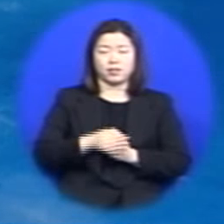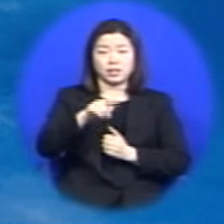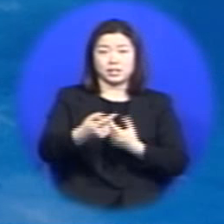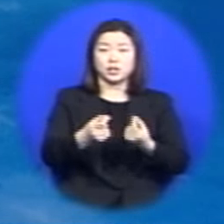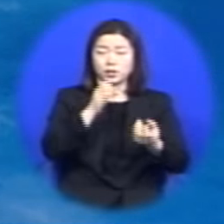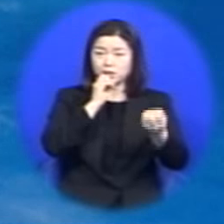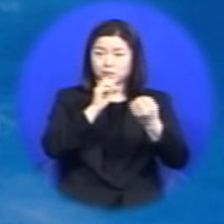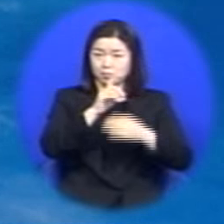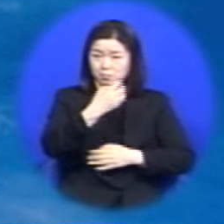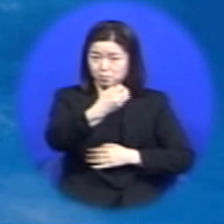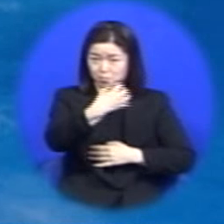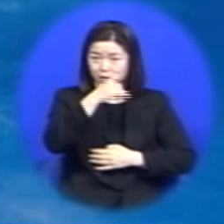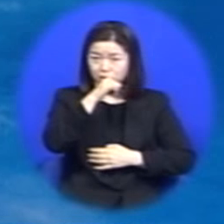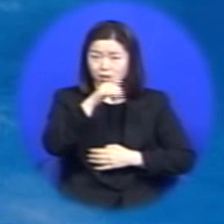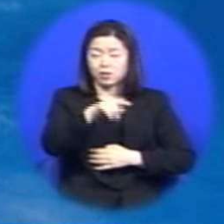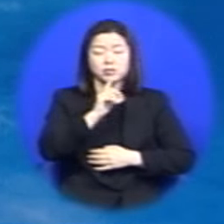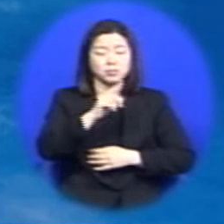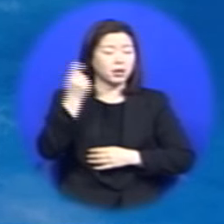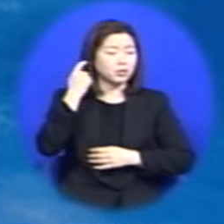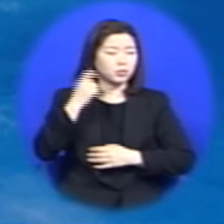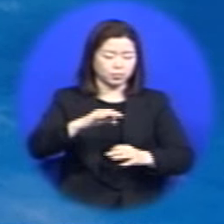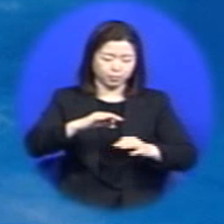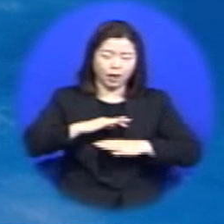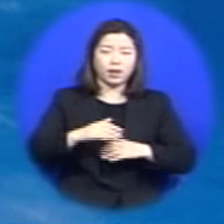제가 그 말을 듣고 깜짝 놀랐어요.